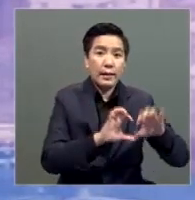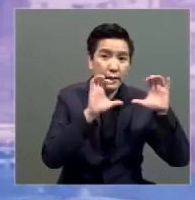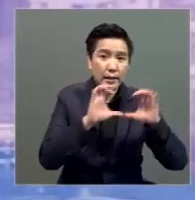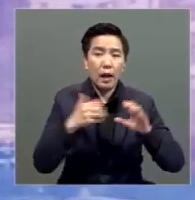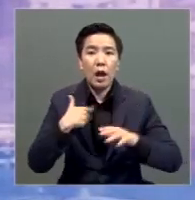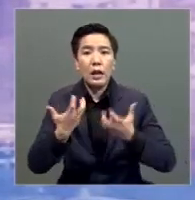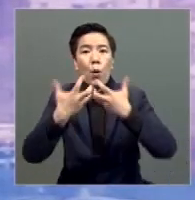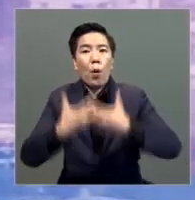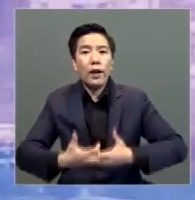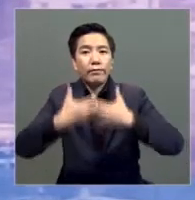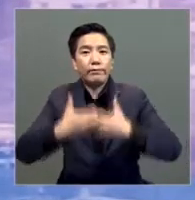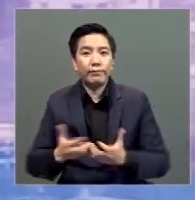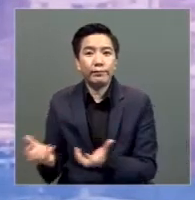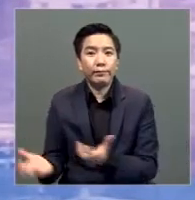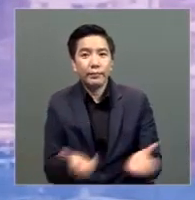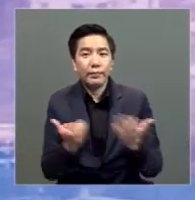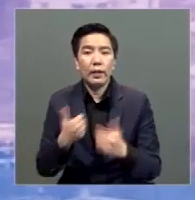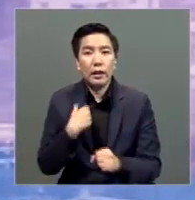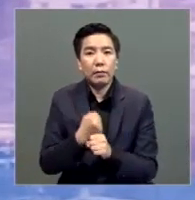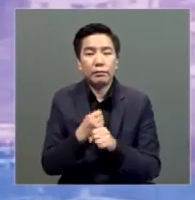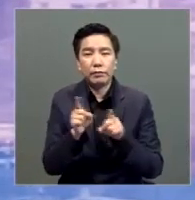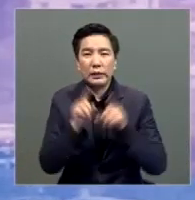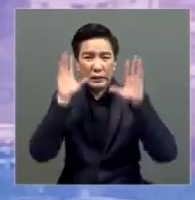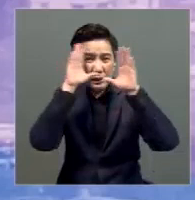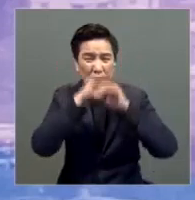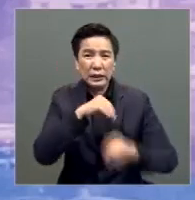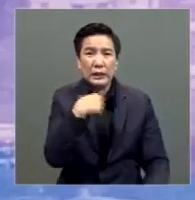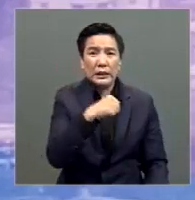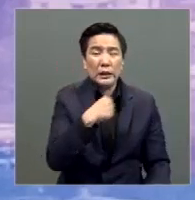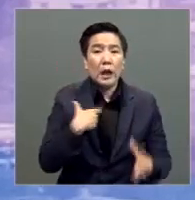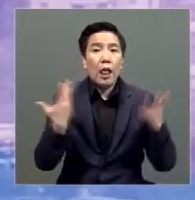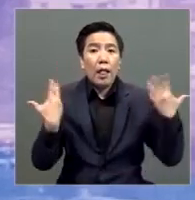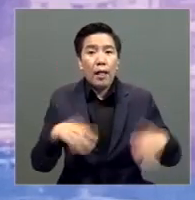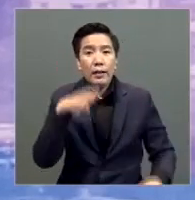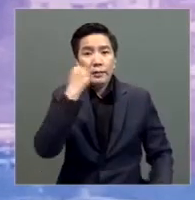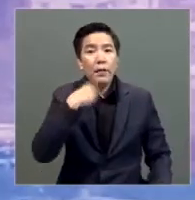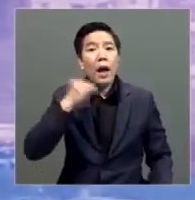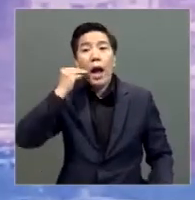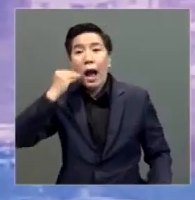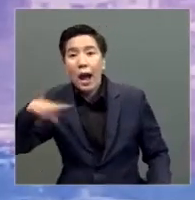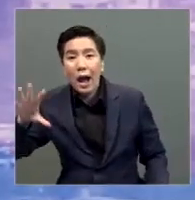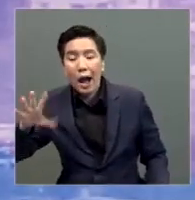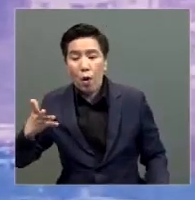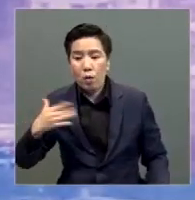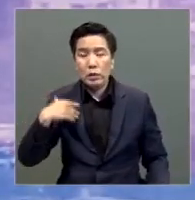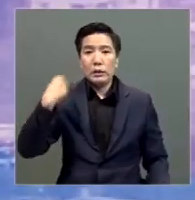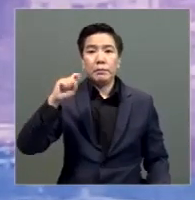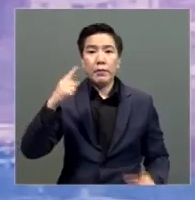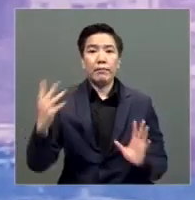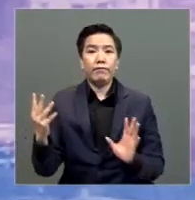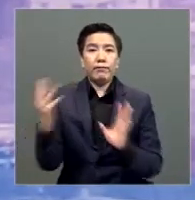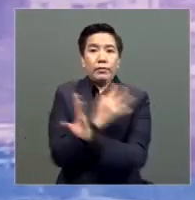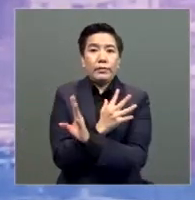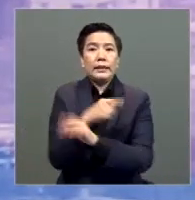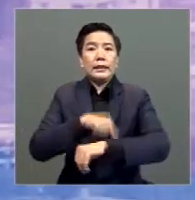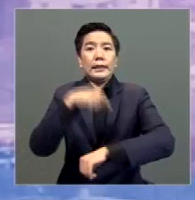รือโรงงานบางคนทำงานจนกระทั่งถึงสี่ทุ่มออกเวรก็กลับบ้านสิครับผลัดเวรใหม่มาทำสี่